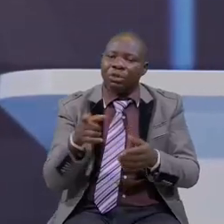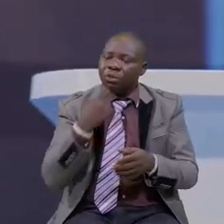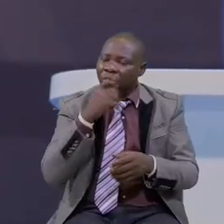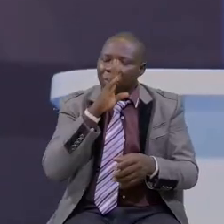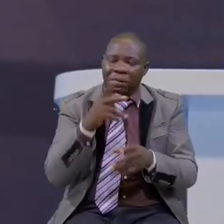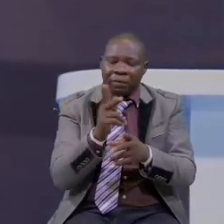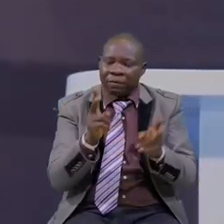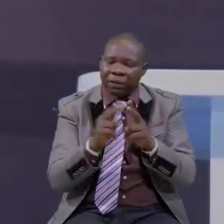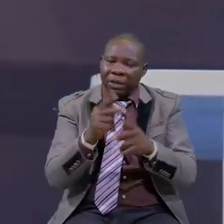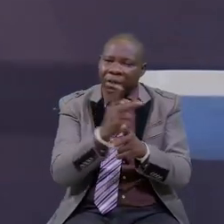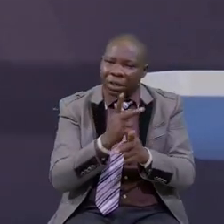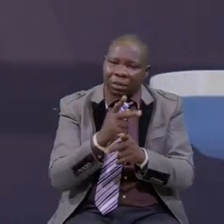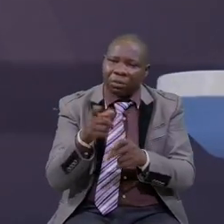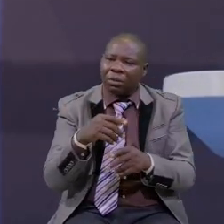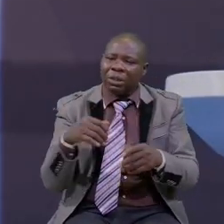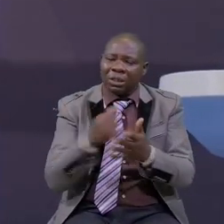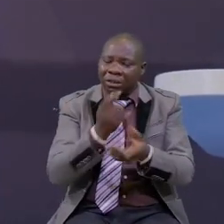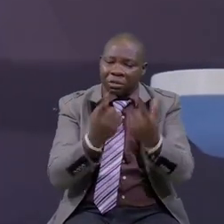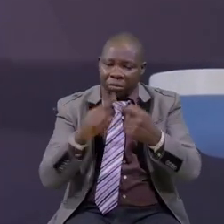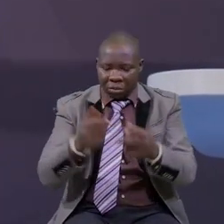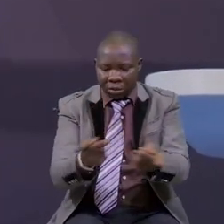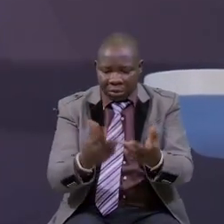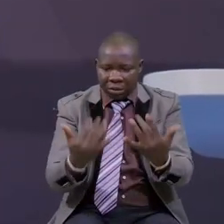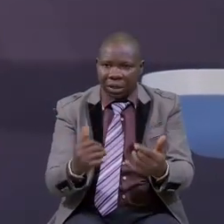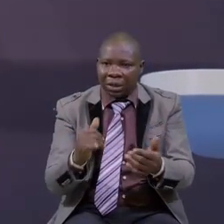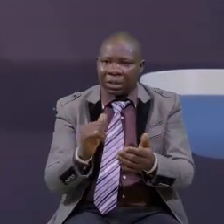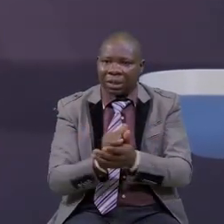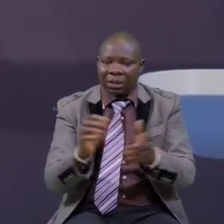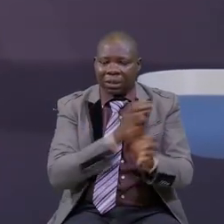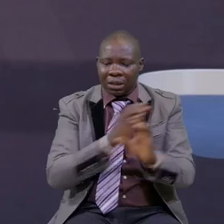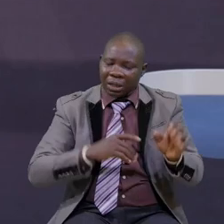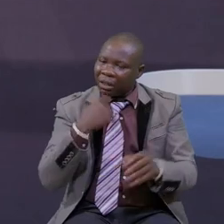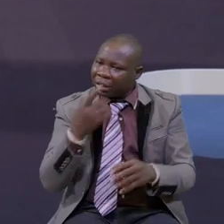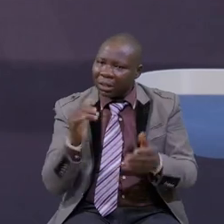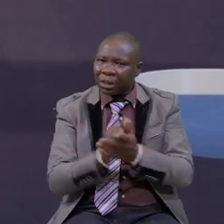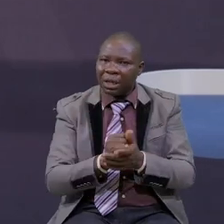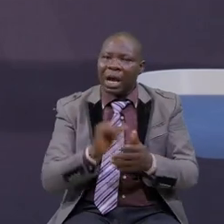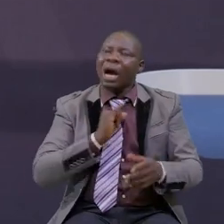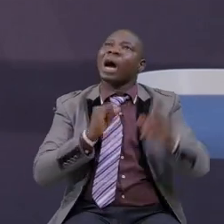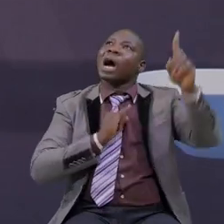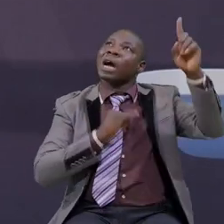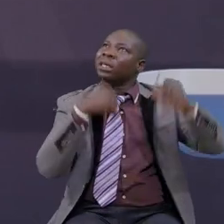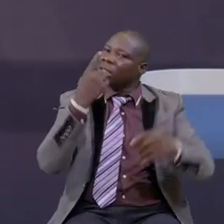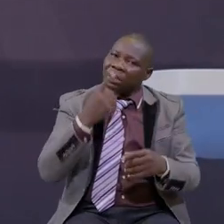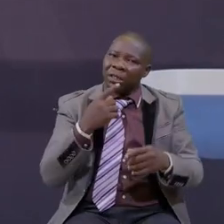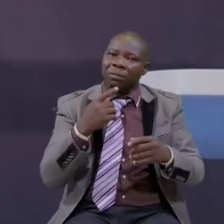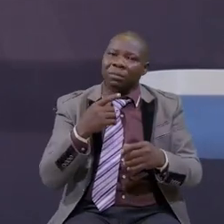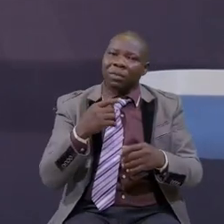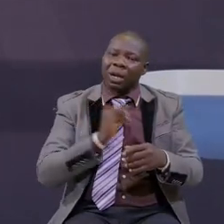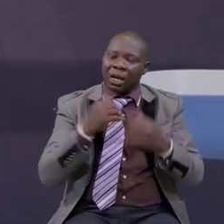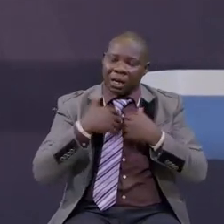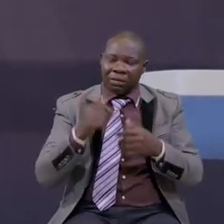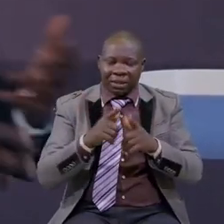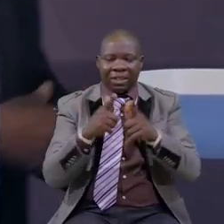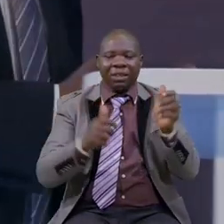aux gens, les gens disent, mais Christ a dit ceci. Mais moi, je dis, il veut réclamer une plus grande autorité